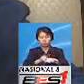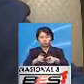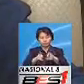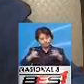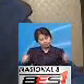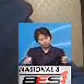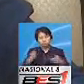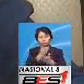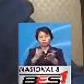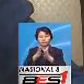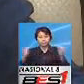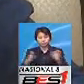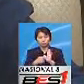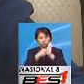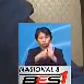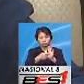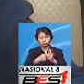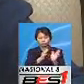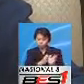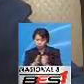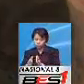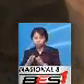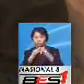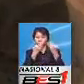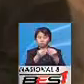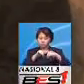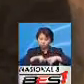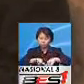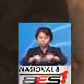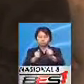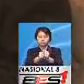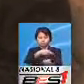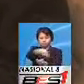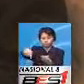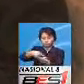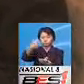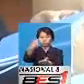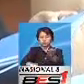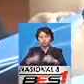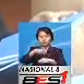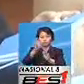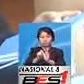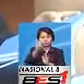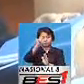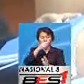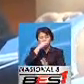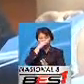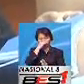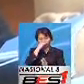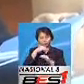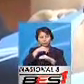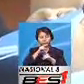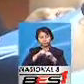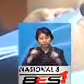panjang. Sebahagian besarnya mencerminkan penyelarasan isu rumah yang berterusan terhadap persekitaran harga lebih tinggi. Bagaimanapun,